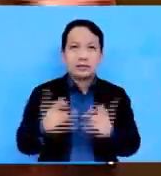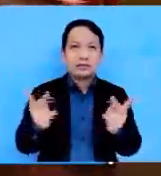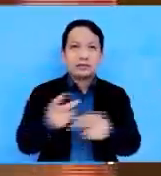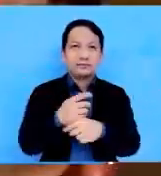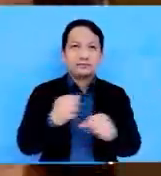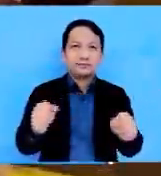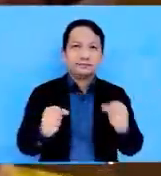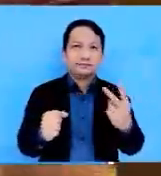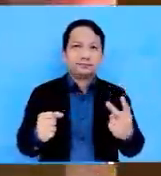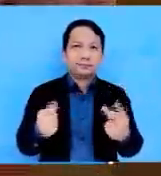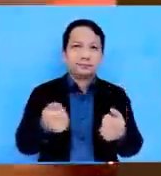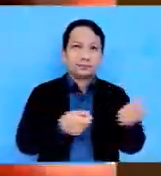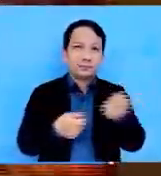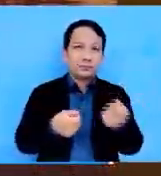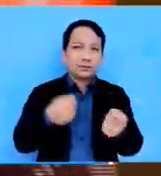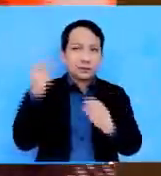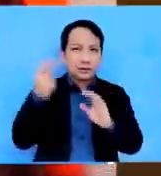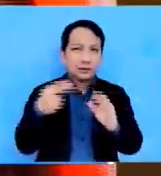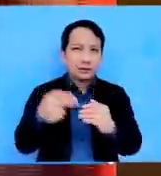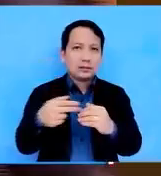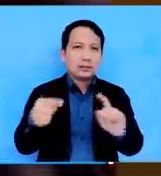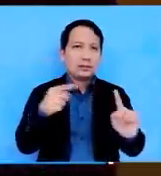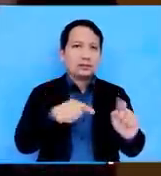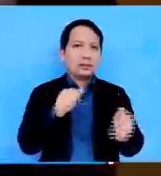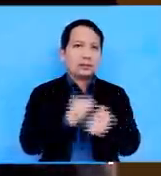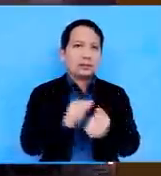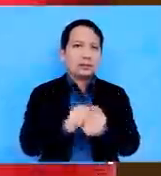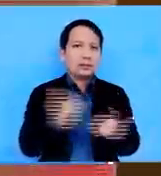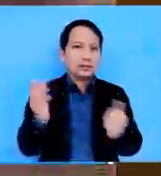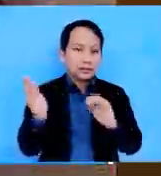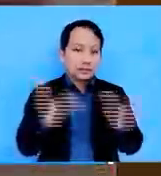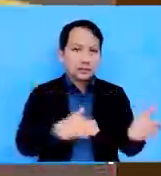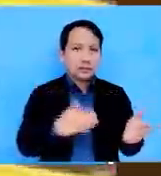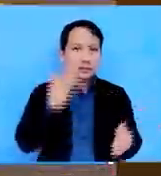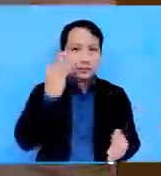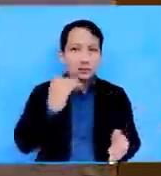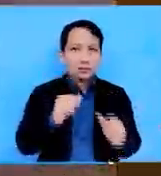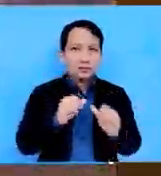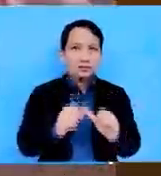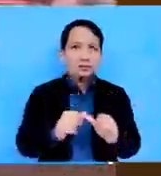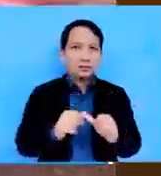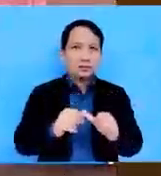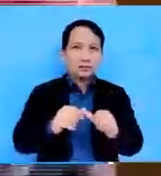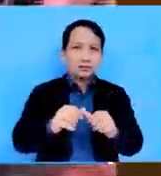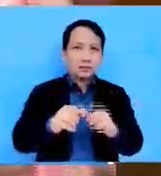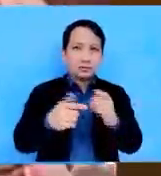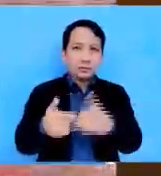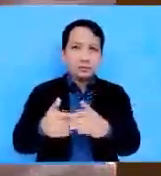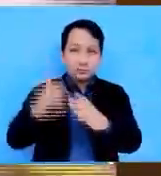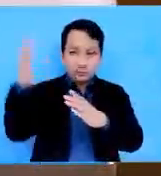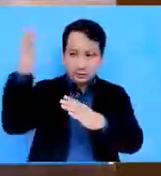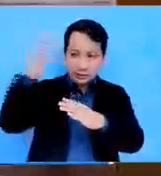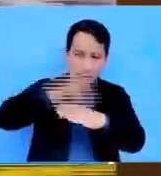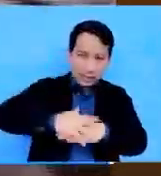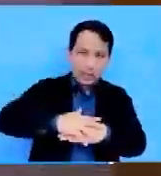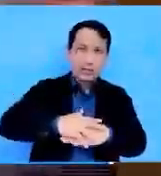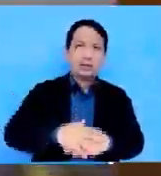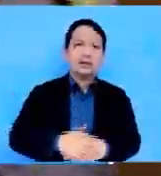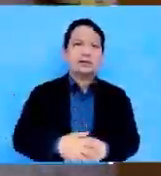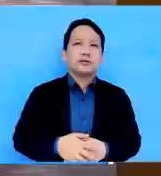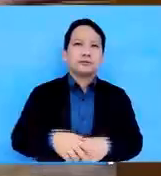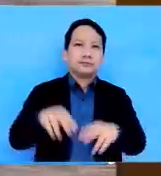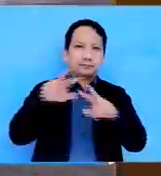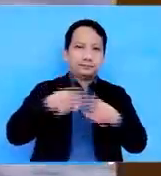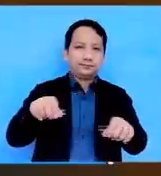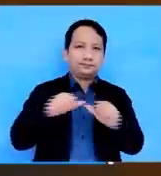dalawang bumbero sa video, pero isang kasamahan nila ang namatay matapos gumuho ang bahagi ng gusali. Sa